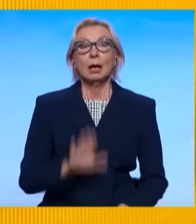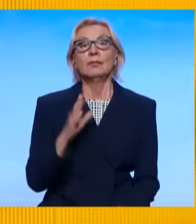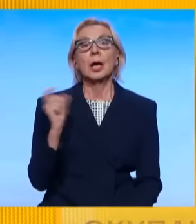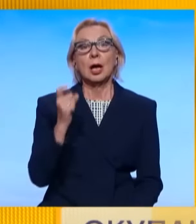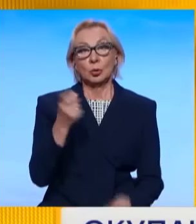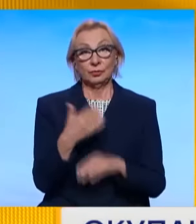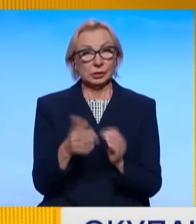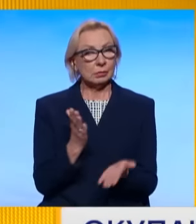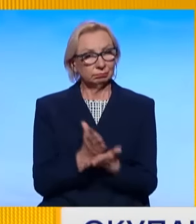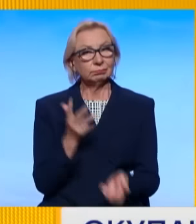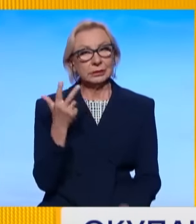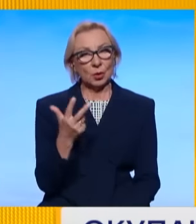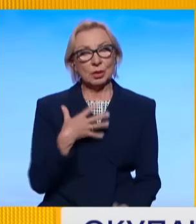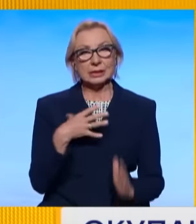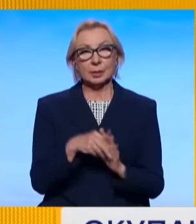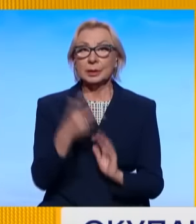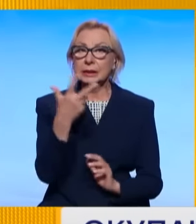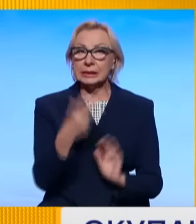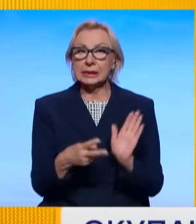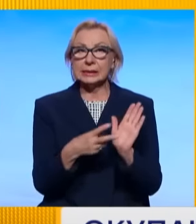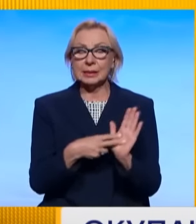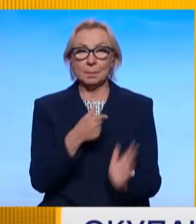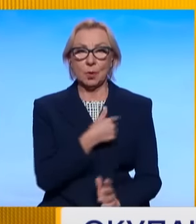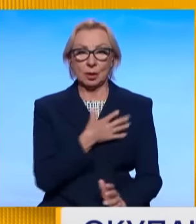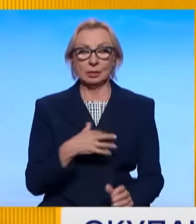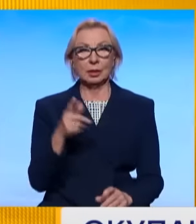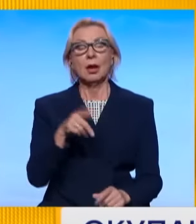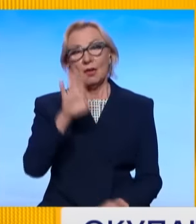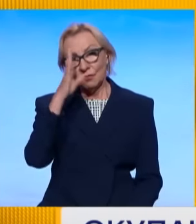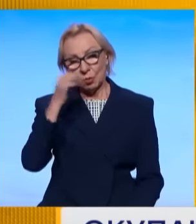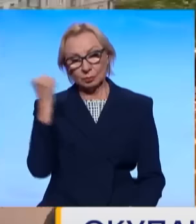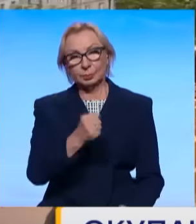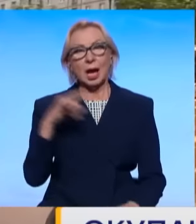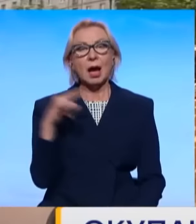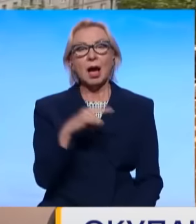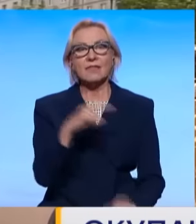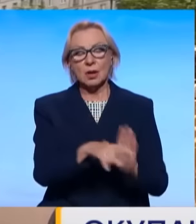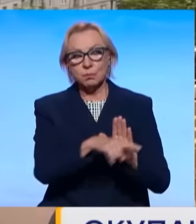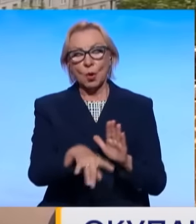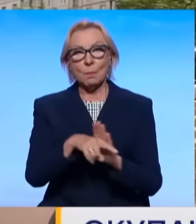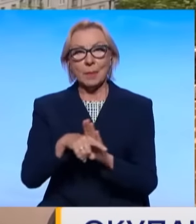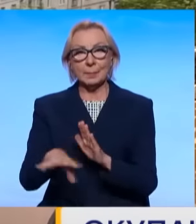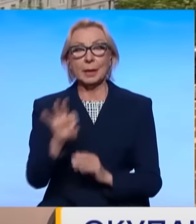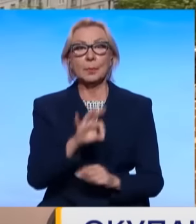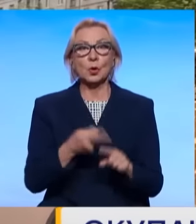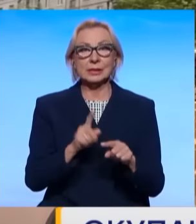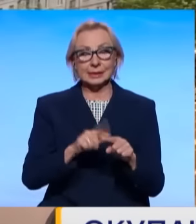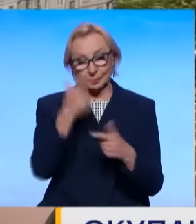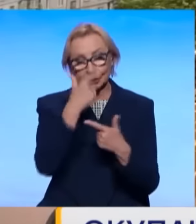Харкові вже троє загиблих і 37 поранених. Ворог ударив по місту авіабомбами. Про це